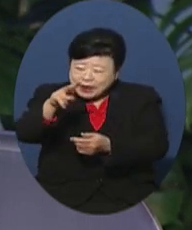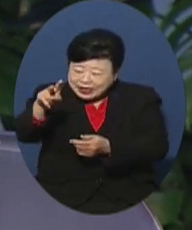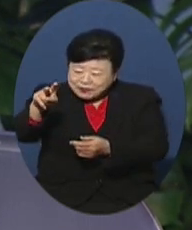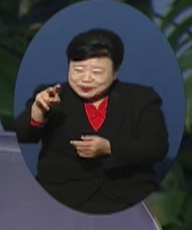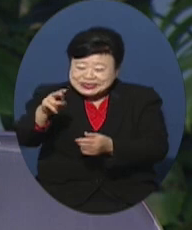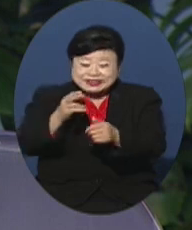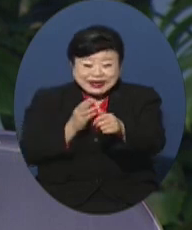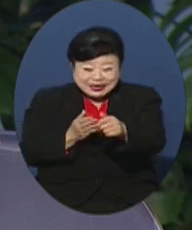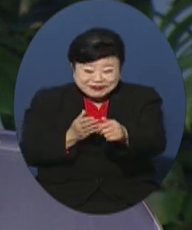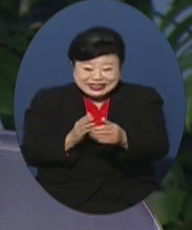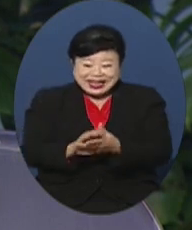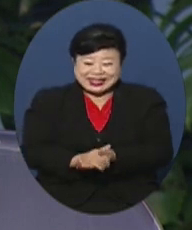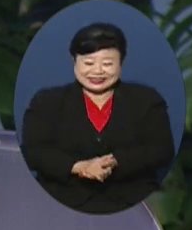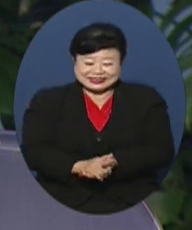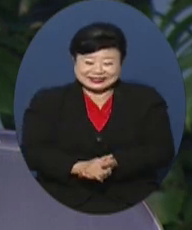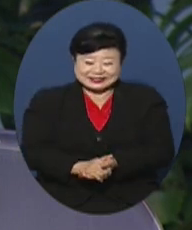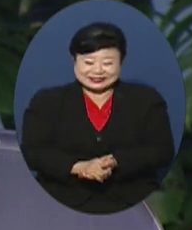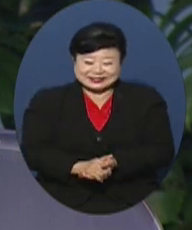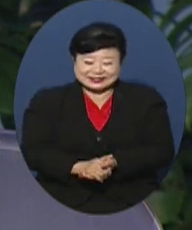바라보십시오.